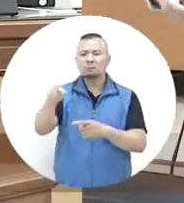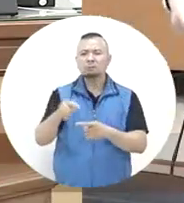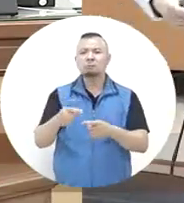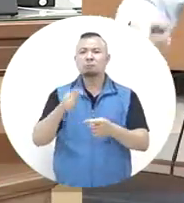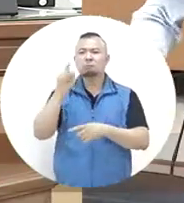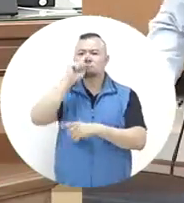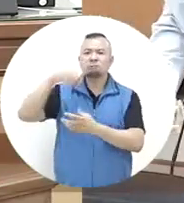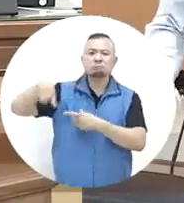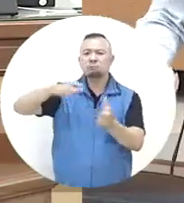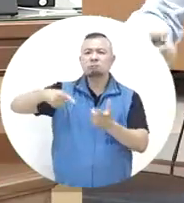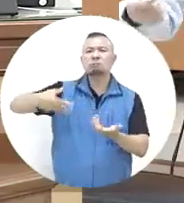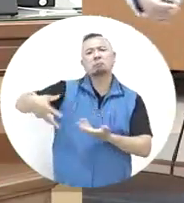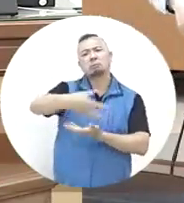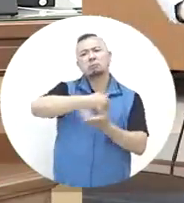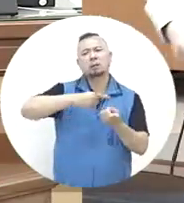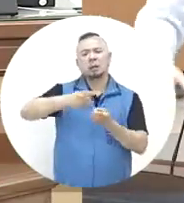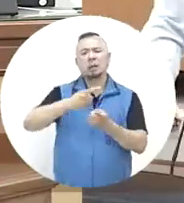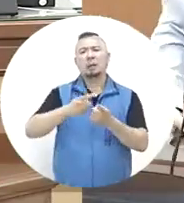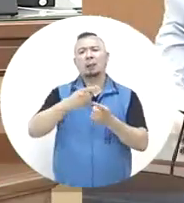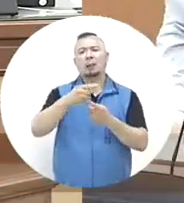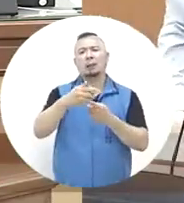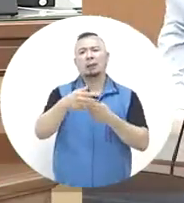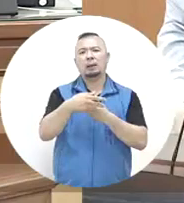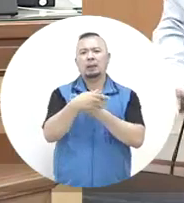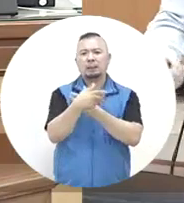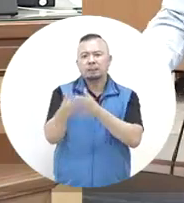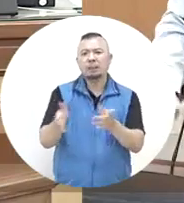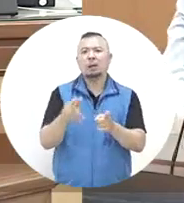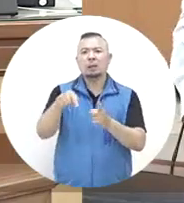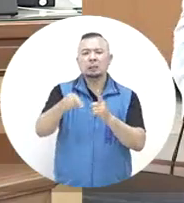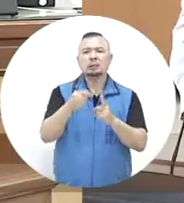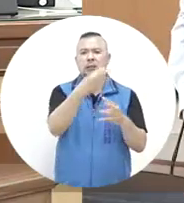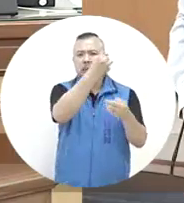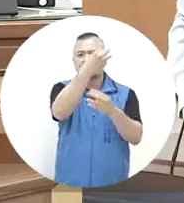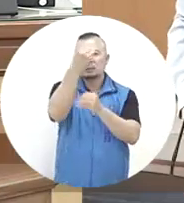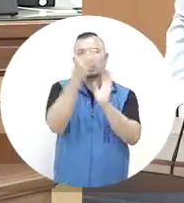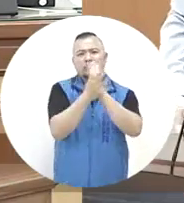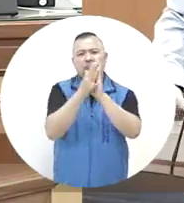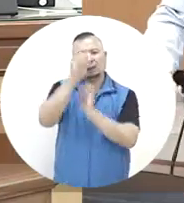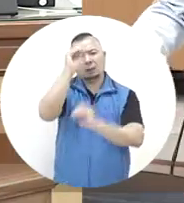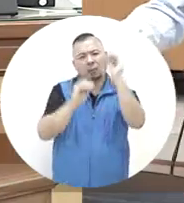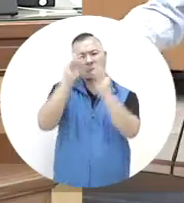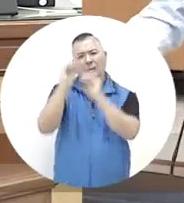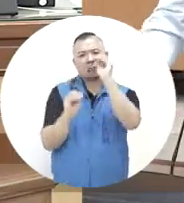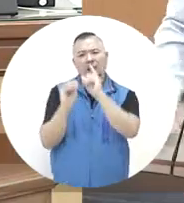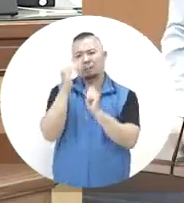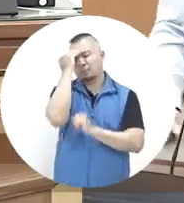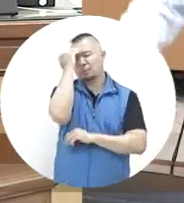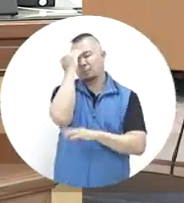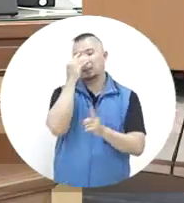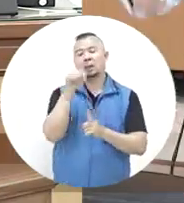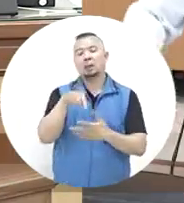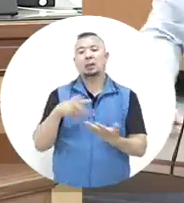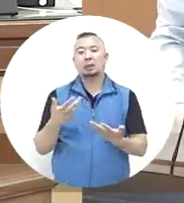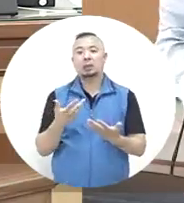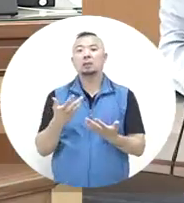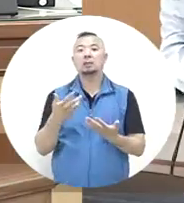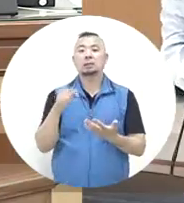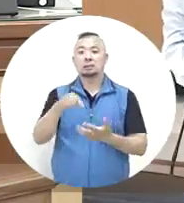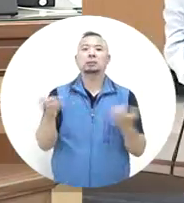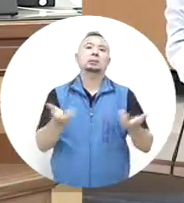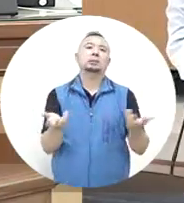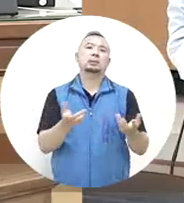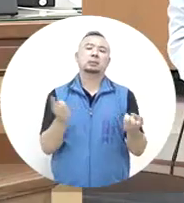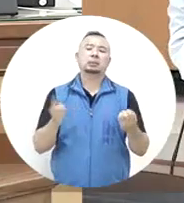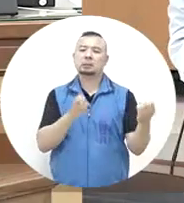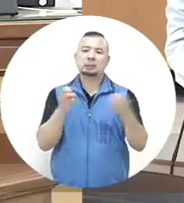派要多派一两个人在7点以前就去上班，这样我班表不好调啊，吼，哦。”啊，所以这件事情没办法，后来我有拜托局长了，